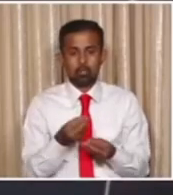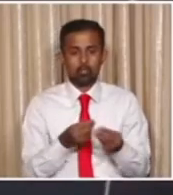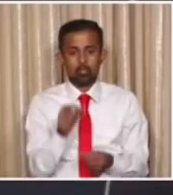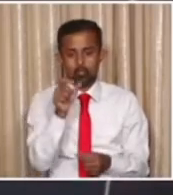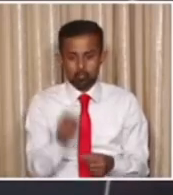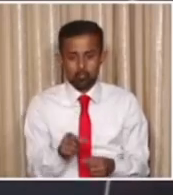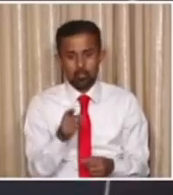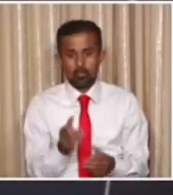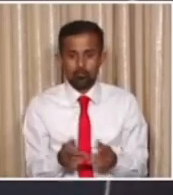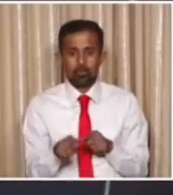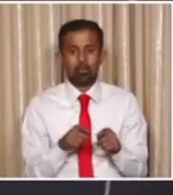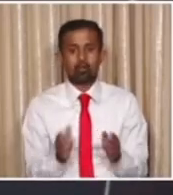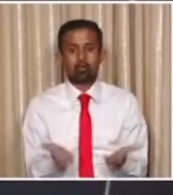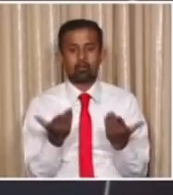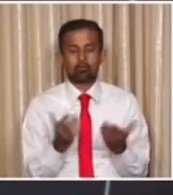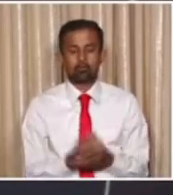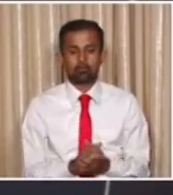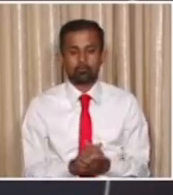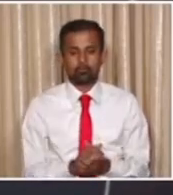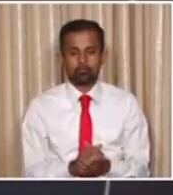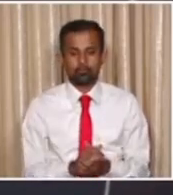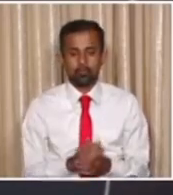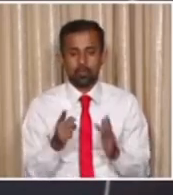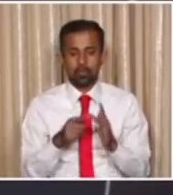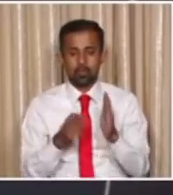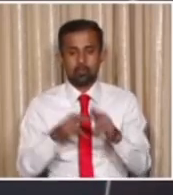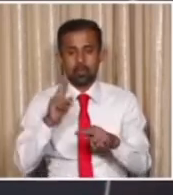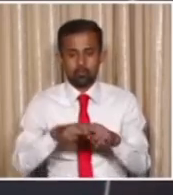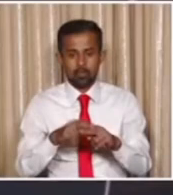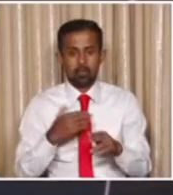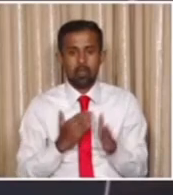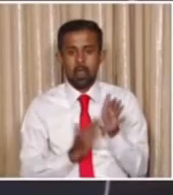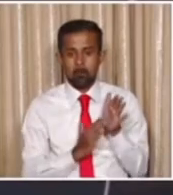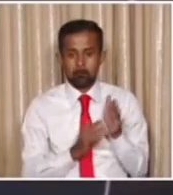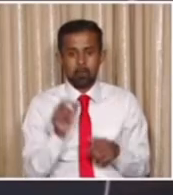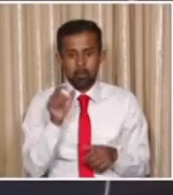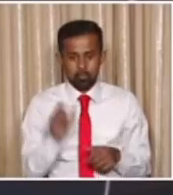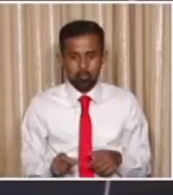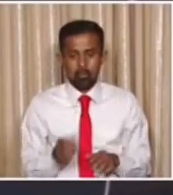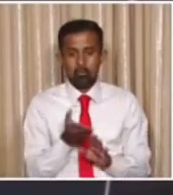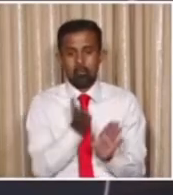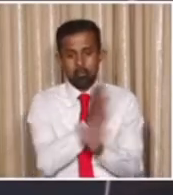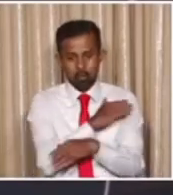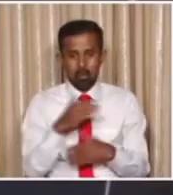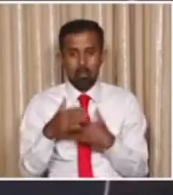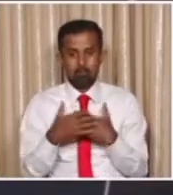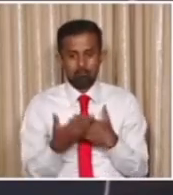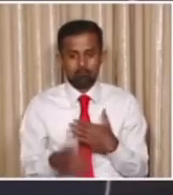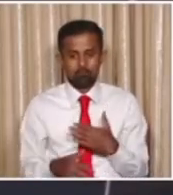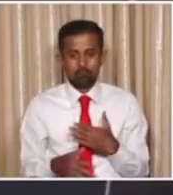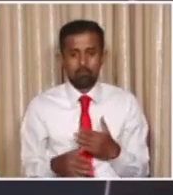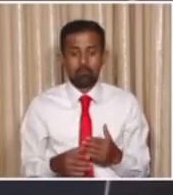කරුවෙකුට එහෙම කරන්න. එතකොට IMF එකේ අපි සමාජිකයි. මීට කලින් ගිහිල්ලත් තියෙනවා.